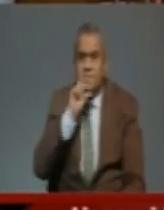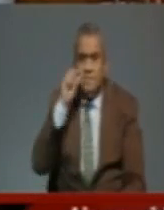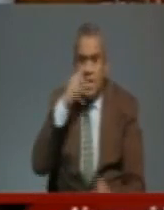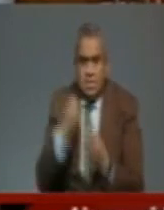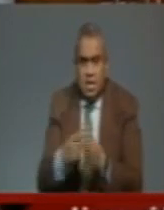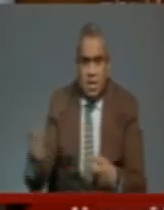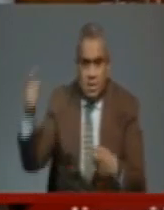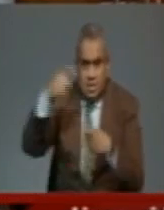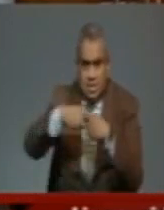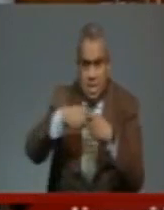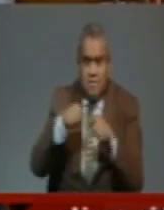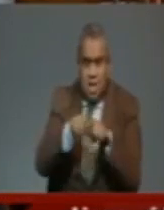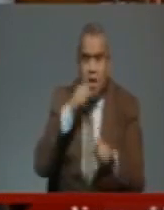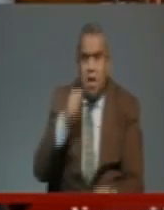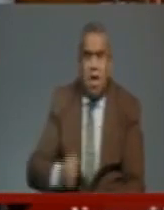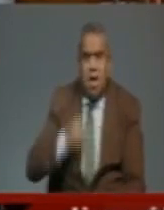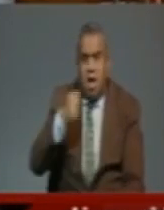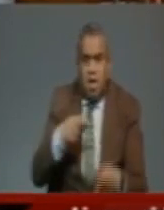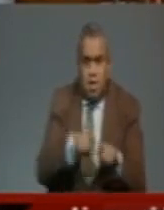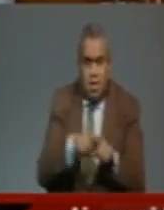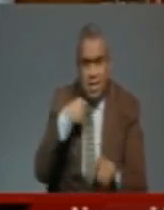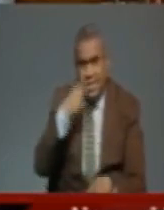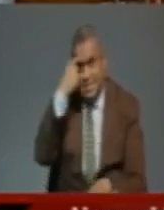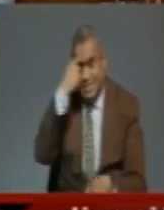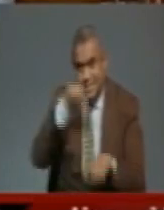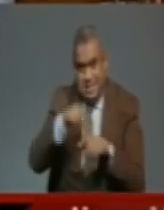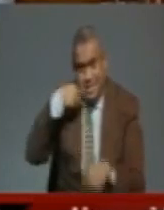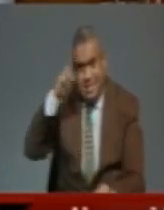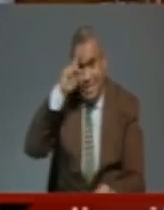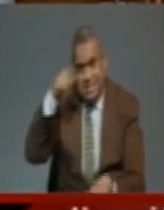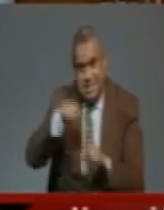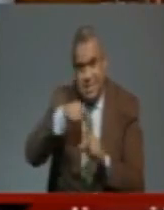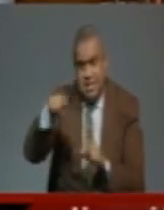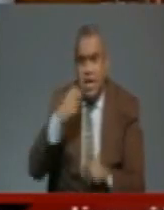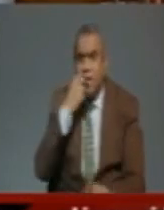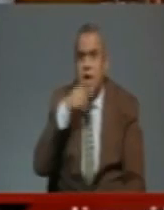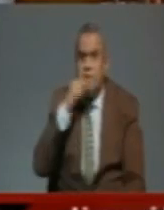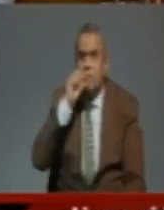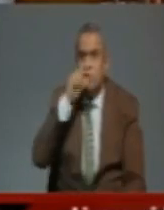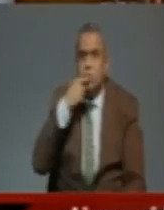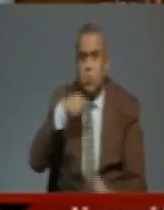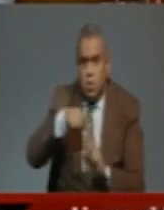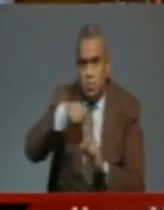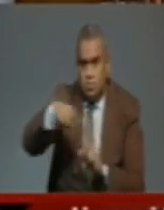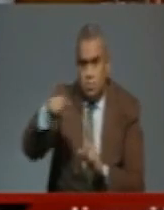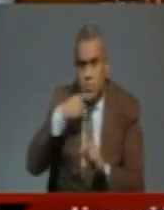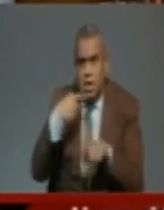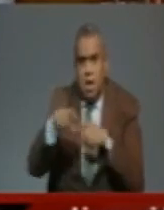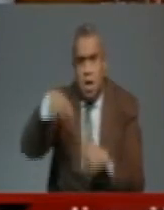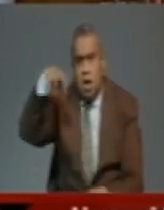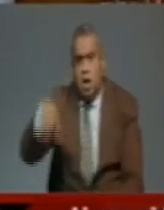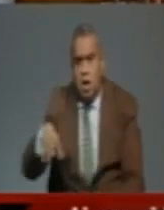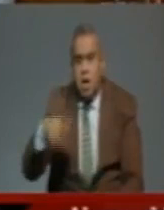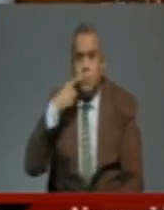بخط سكك حديديه من السادات حتى كفر داوود على برض ايضا الممر اللوجستي القاهره